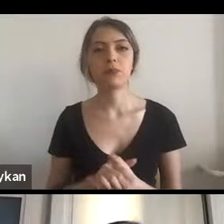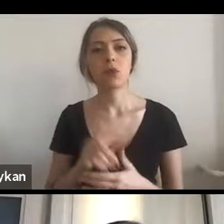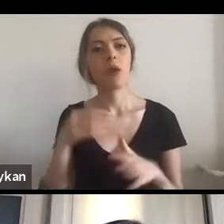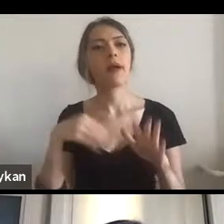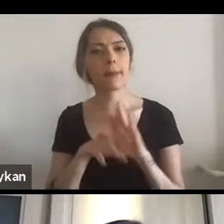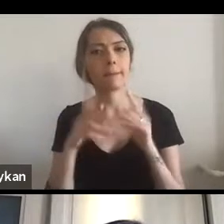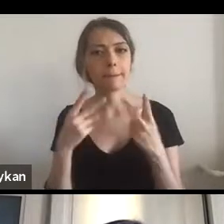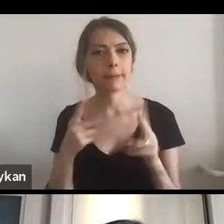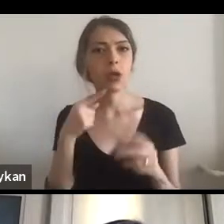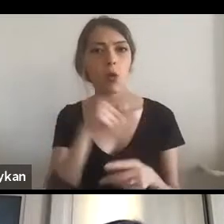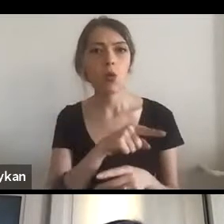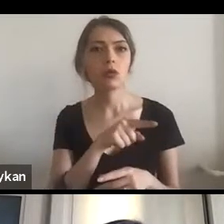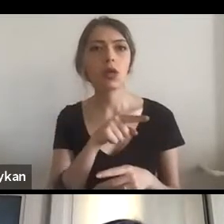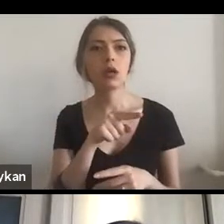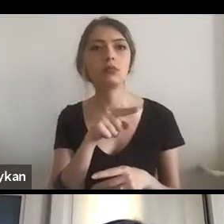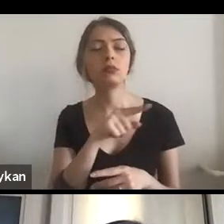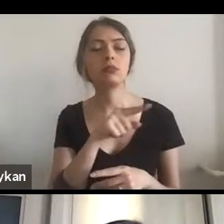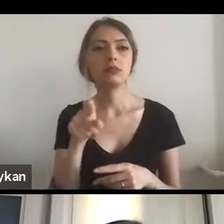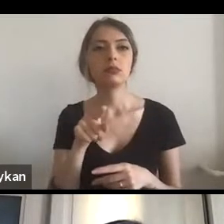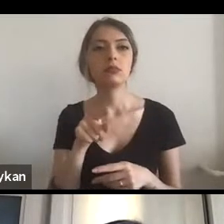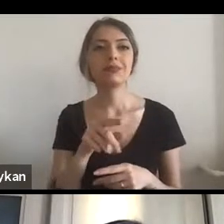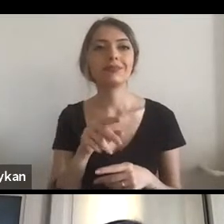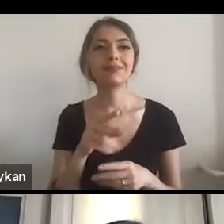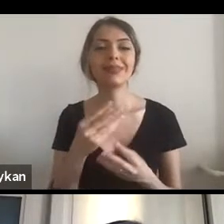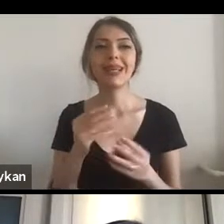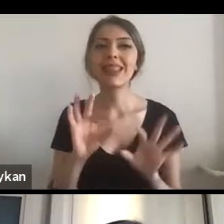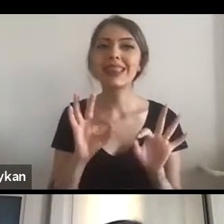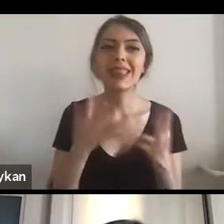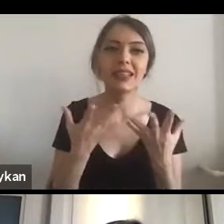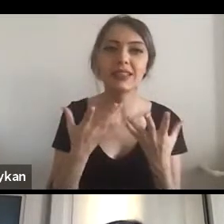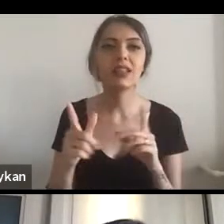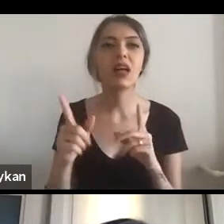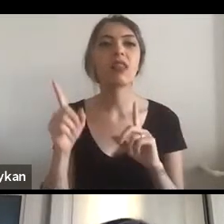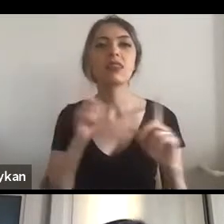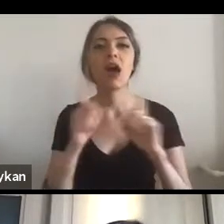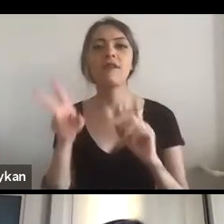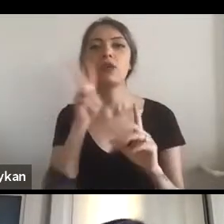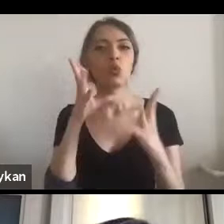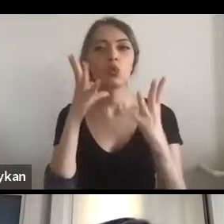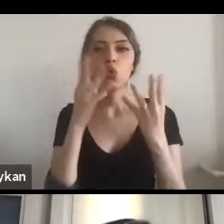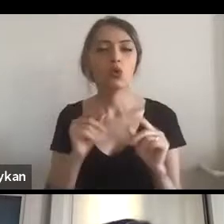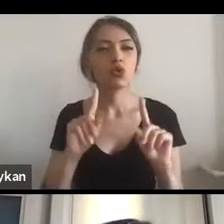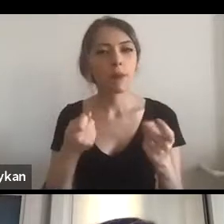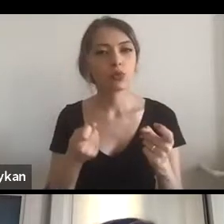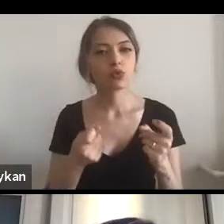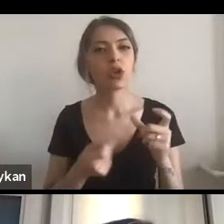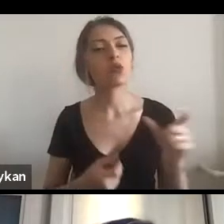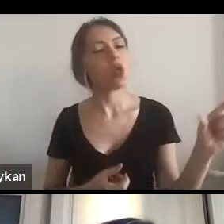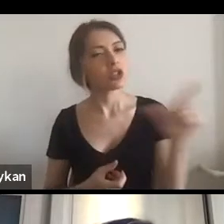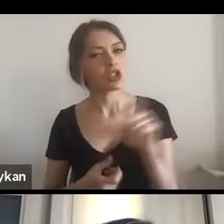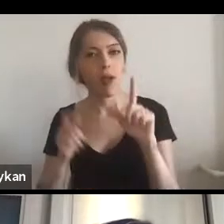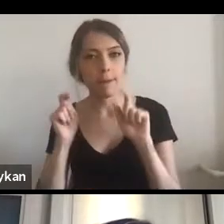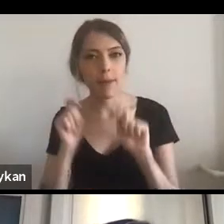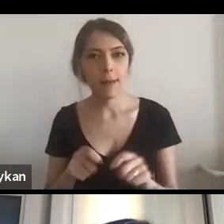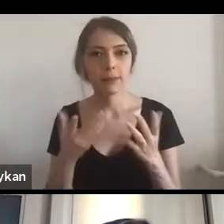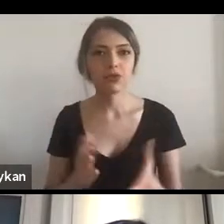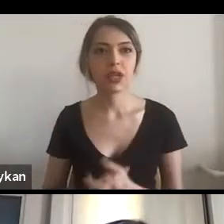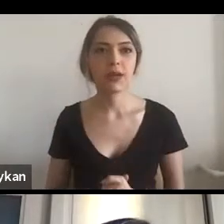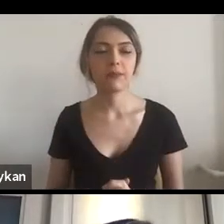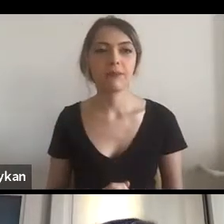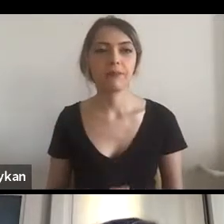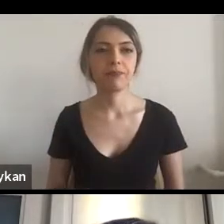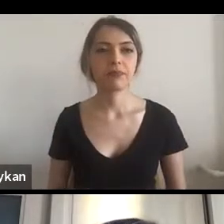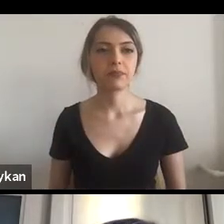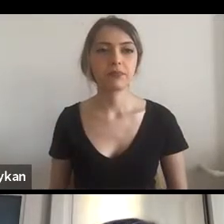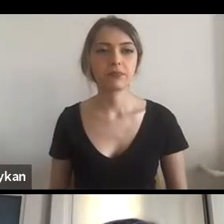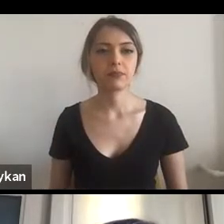Ulaşırsanız onlar size yol göstereceklerdir. Gerekli linkleri paylaşacaklardır. Eğer bir link şu ana